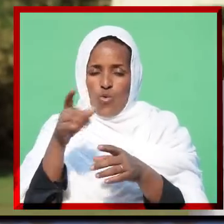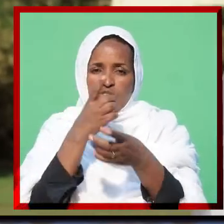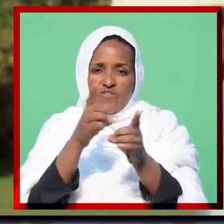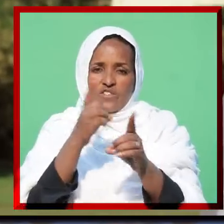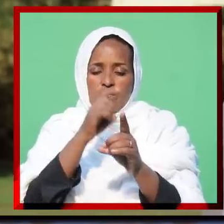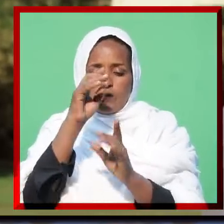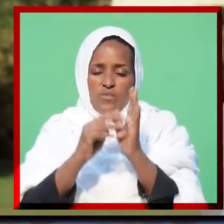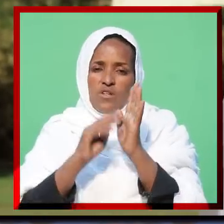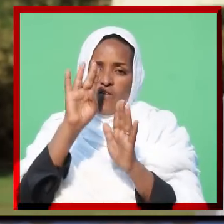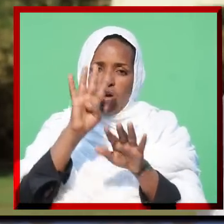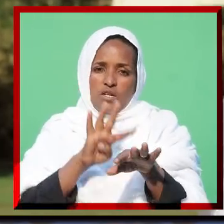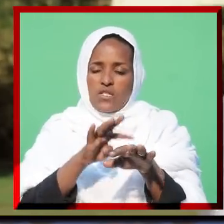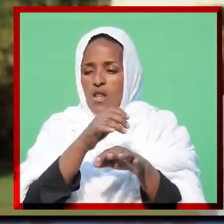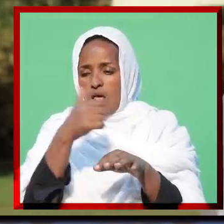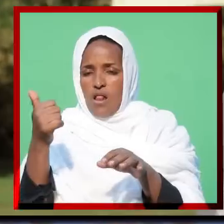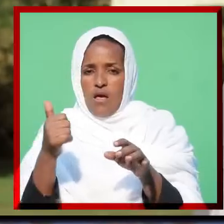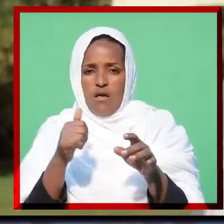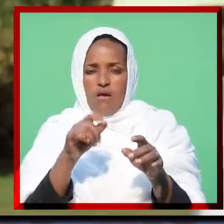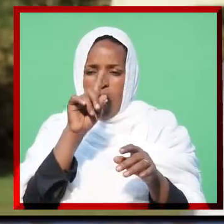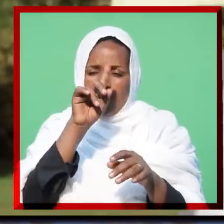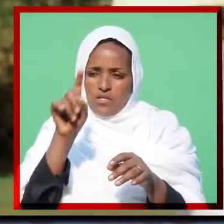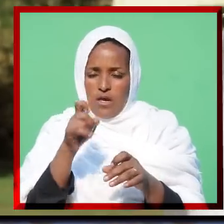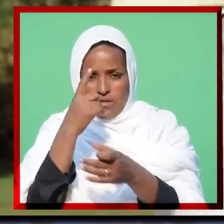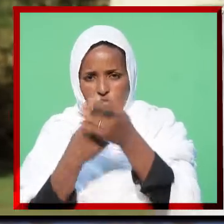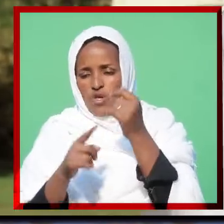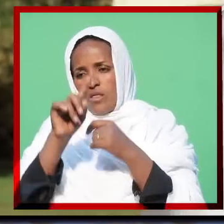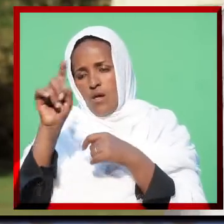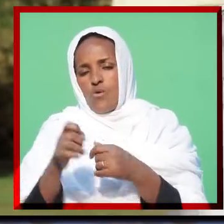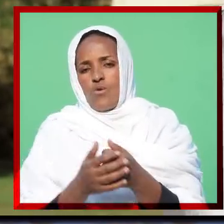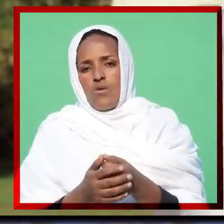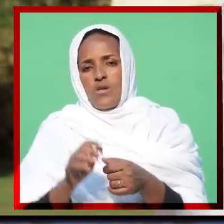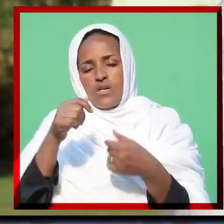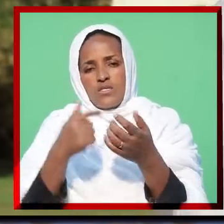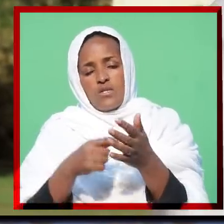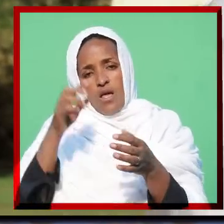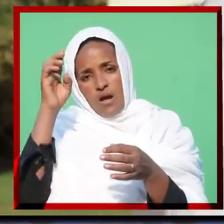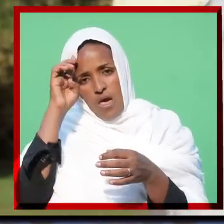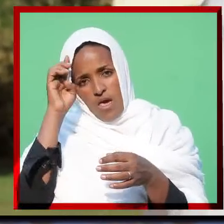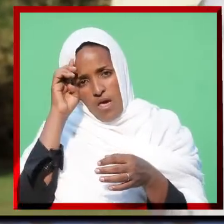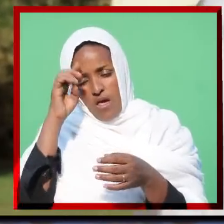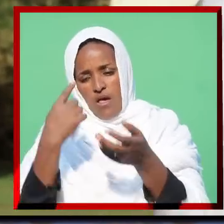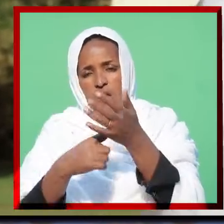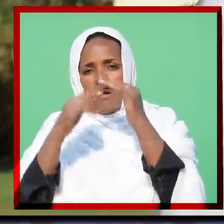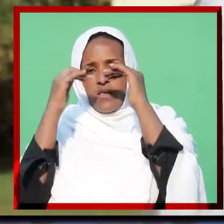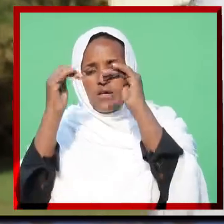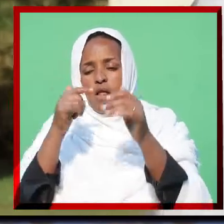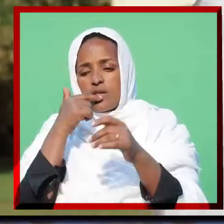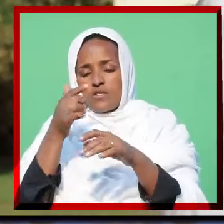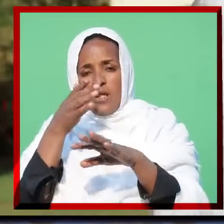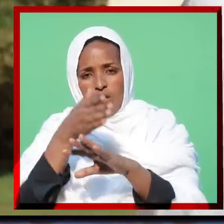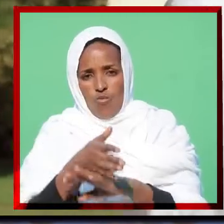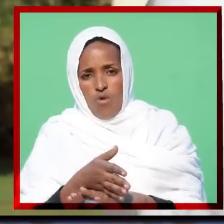ዘፍጥረት 4 ላይ ሌላ ምዕራፍ ሳንሄድ አንድ ጥያቄ ብቻ እንጠይቃቸዋለን። ስለ ቃየን ይህን ያህል ከተናገረ